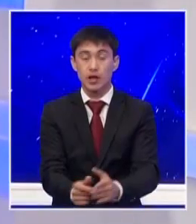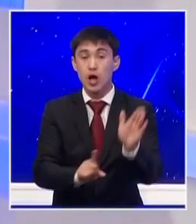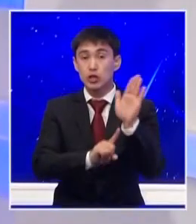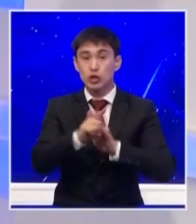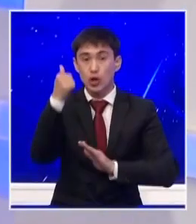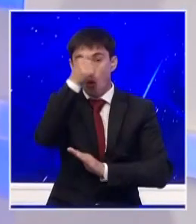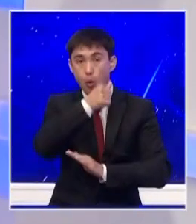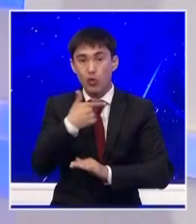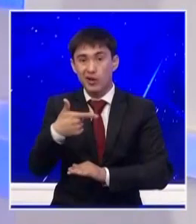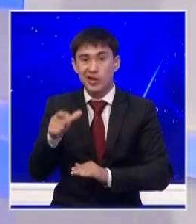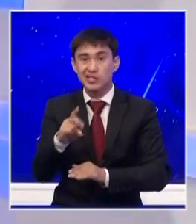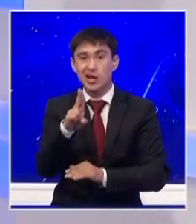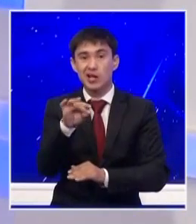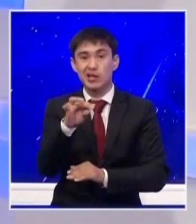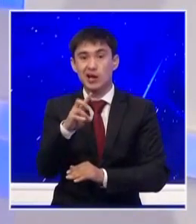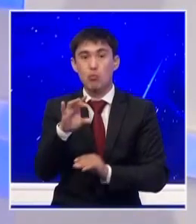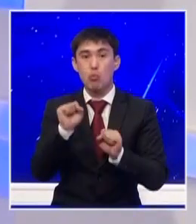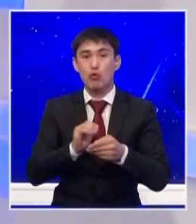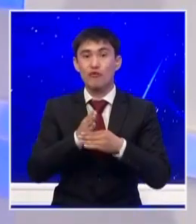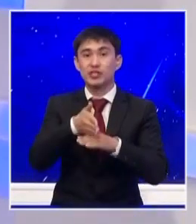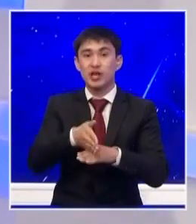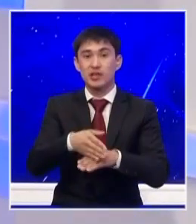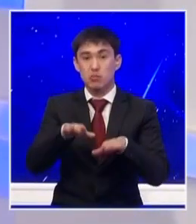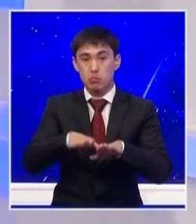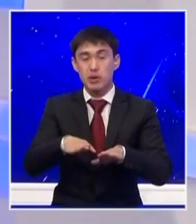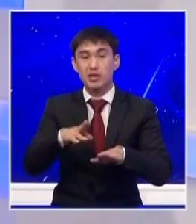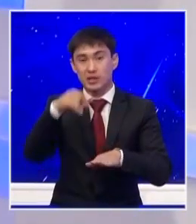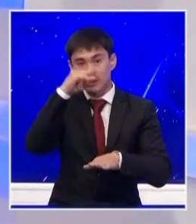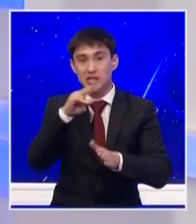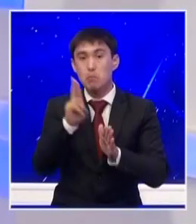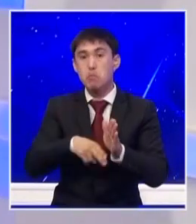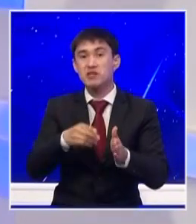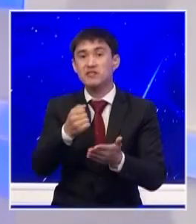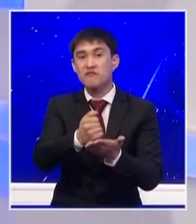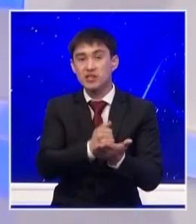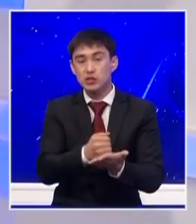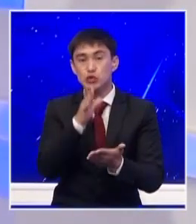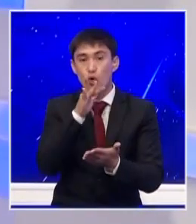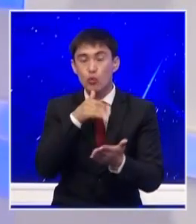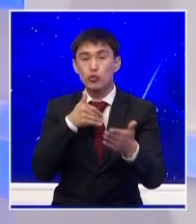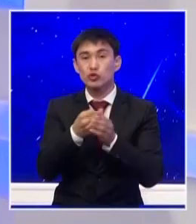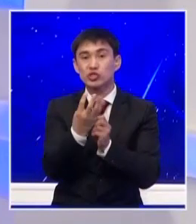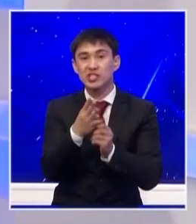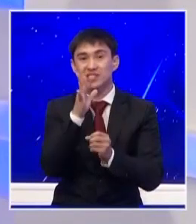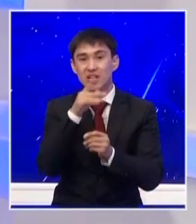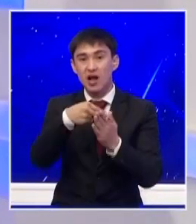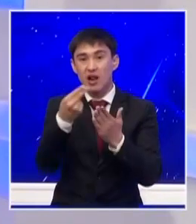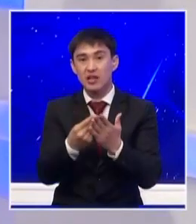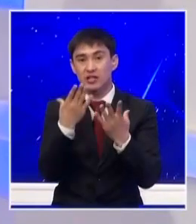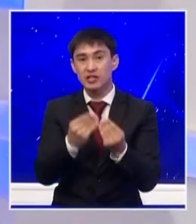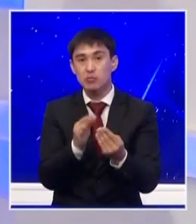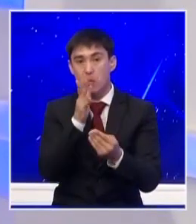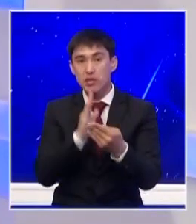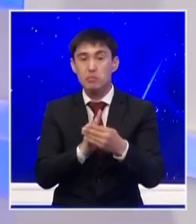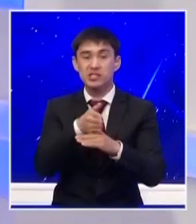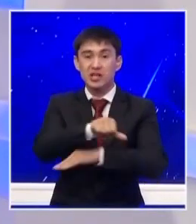с начала года граждане КНР могут въезжать и находиться в Казахстане без визы сроком до 14 календарных дней с момента пересечения